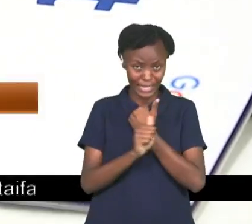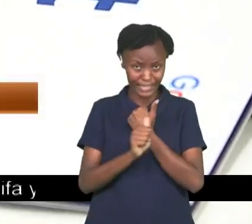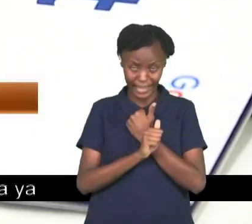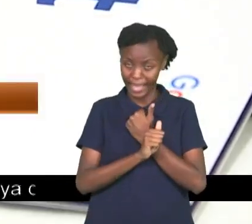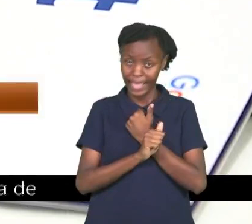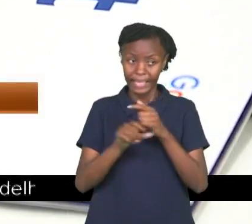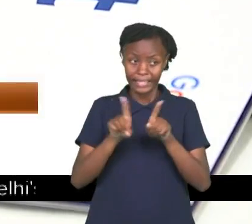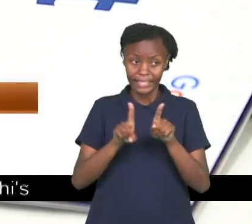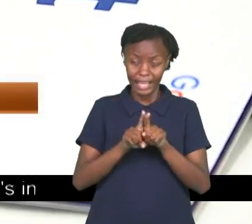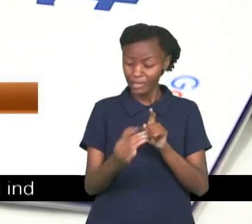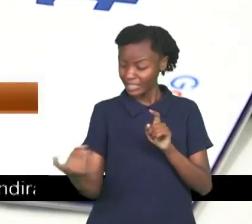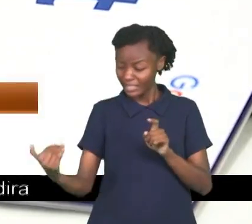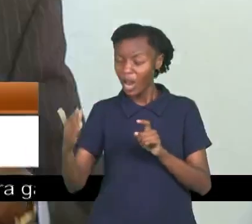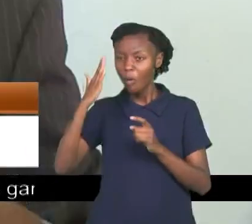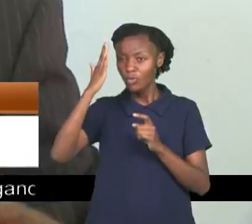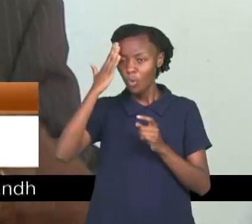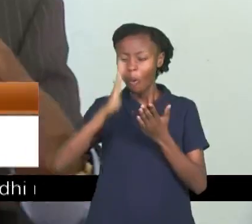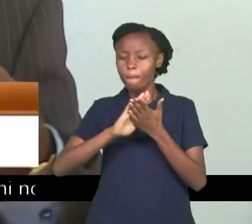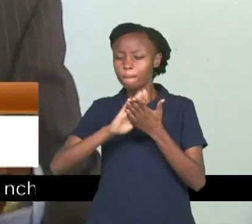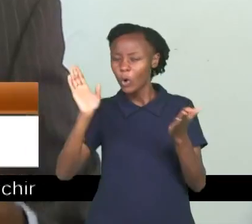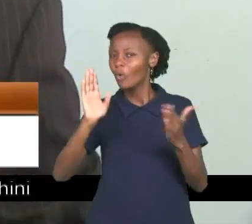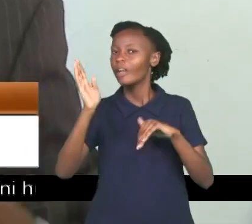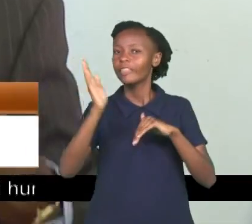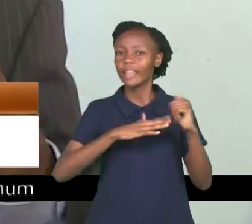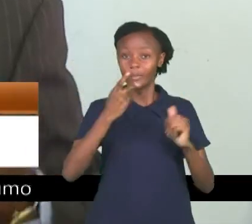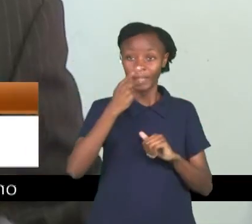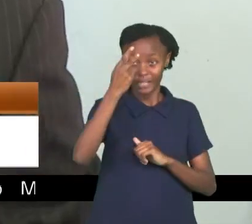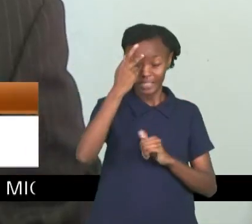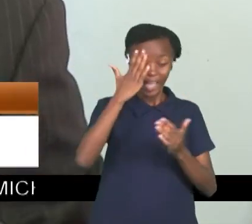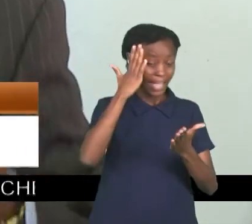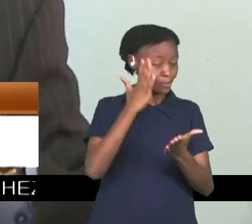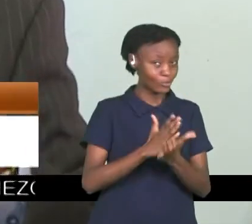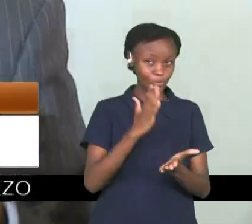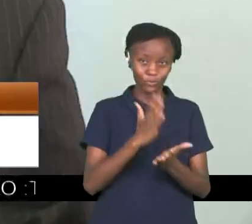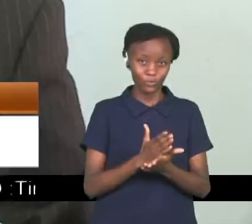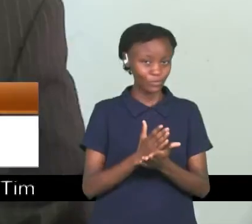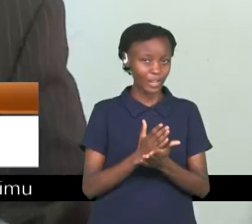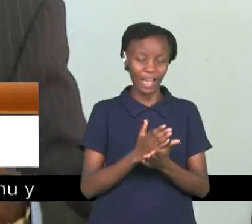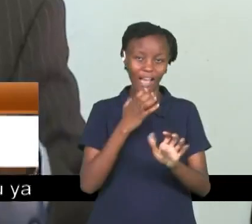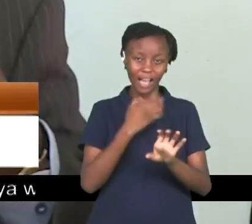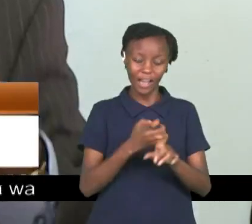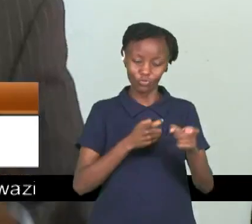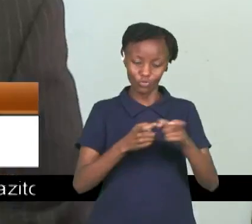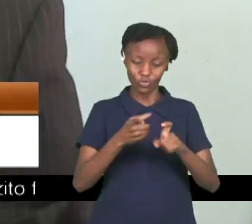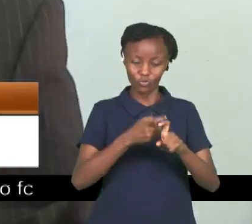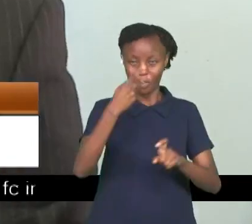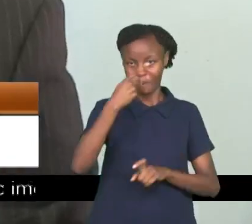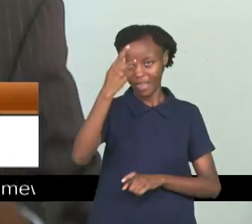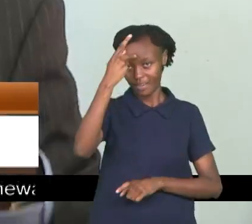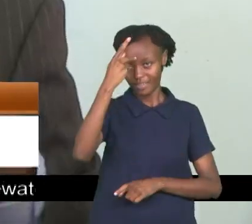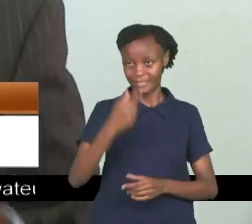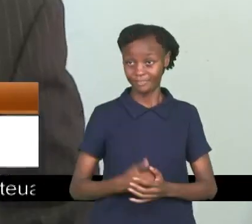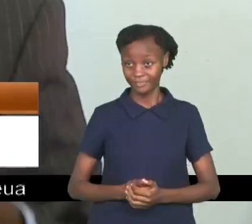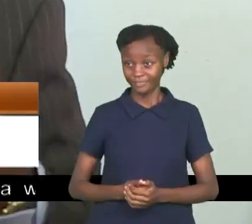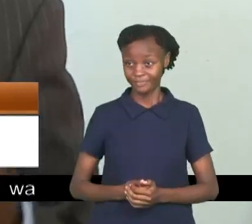kuwa watoto wana ujuzi zaidi kuliko wazazi, swala linalokuwa kikwazo kwa wazazi kuadhibiti. Digital parents,